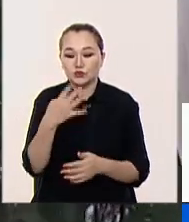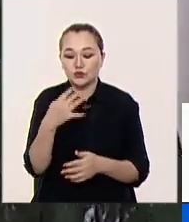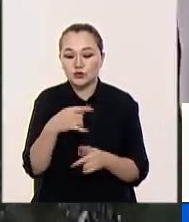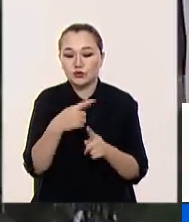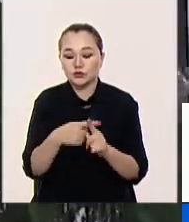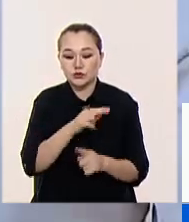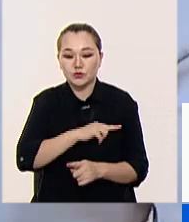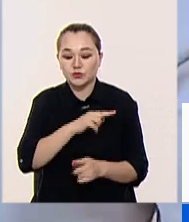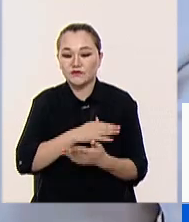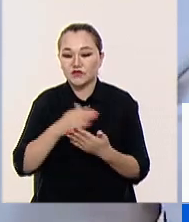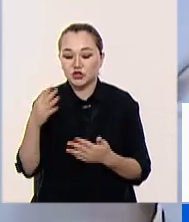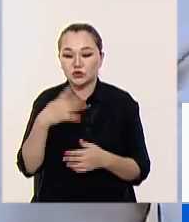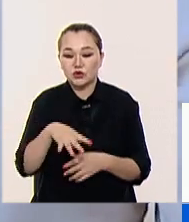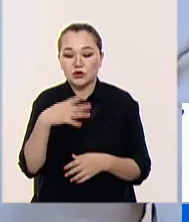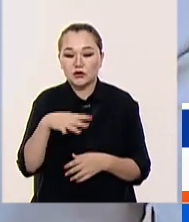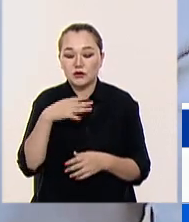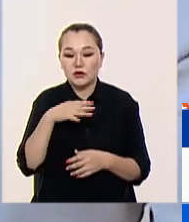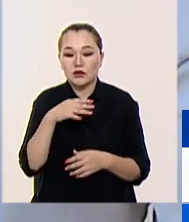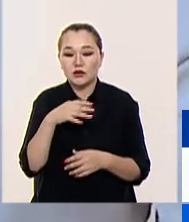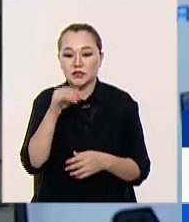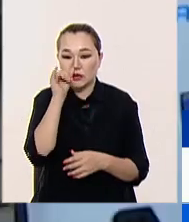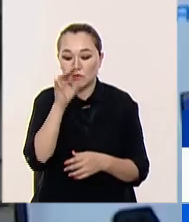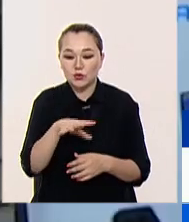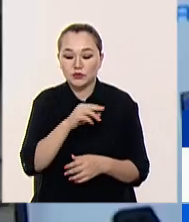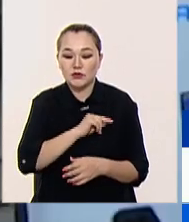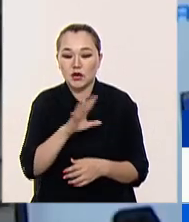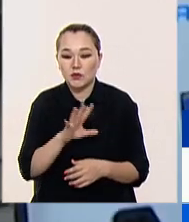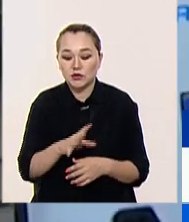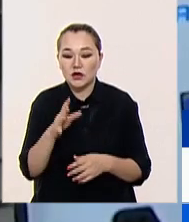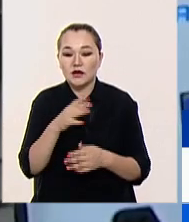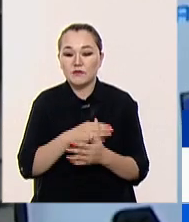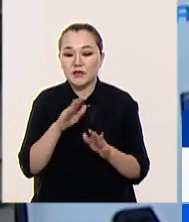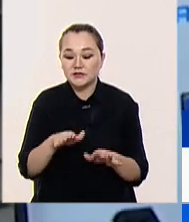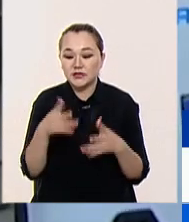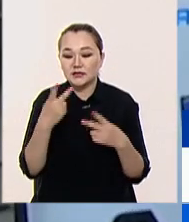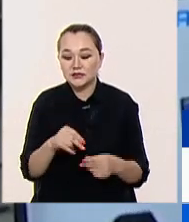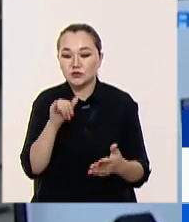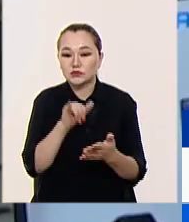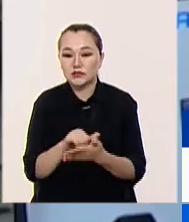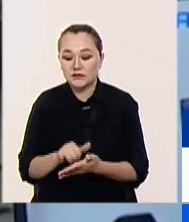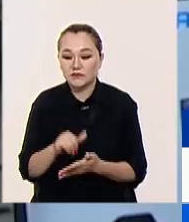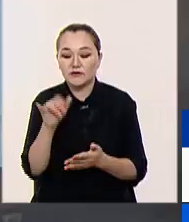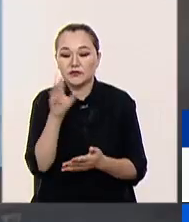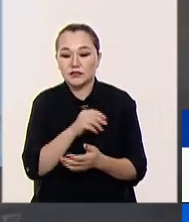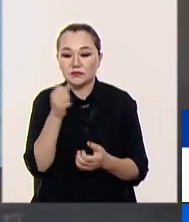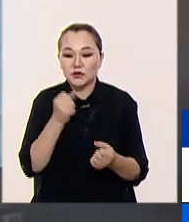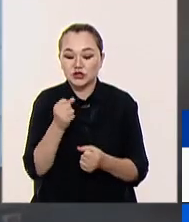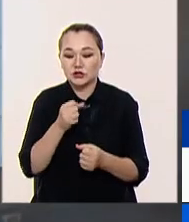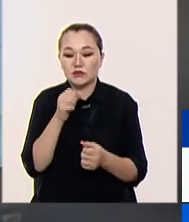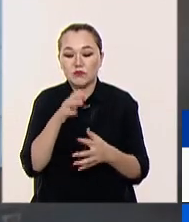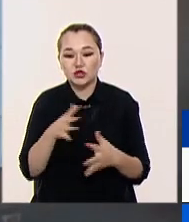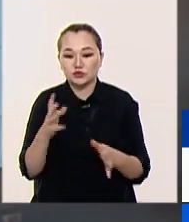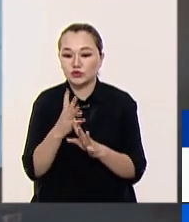они работают, выше 40 градусов уже не справляются. В местах, где устанавливают автокондиционеры, больших очередей нет.